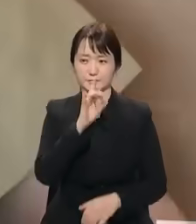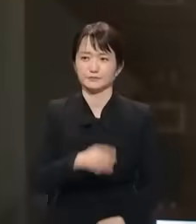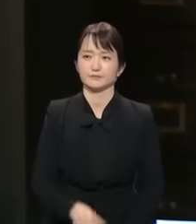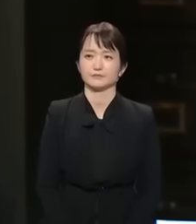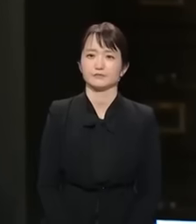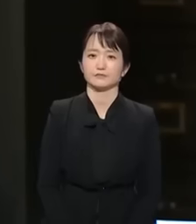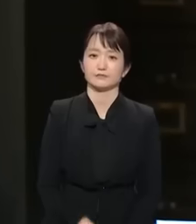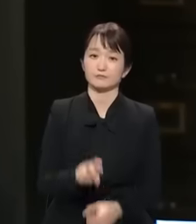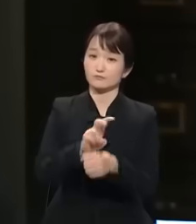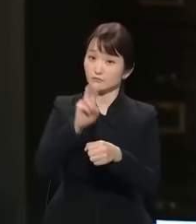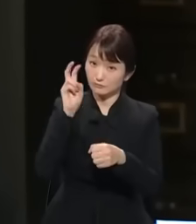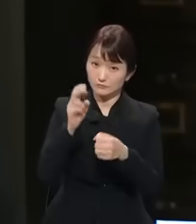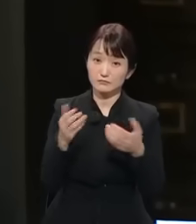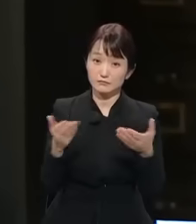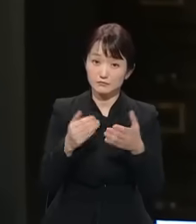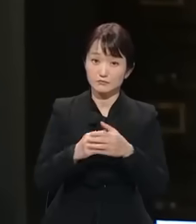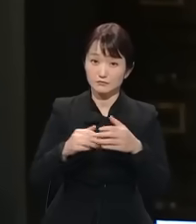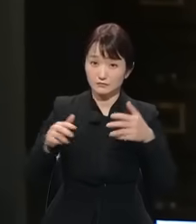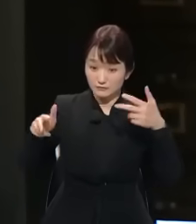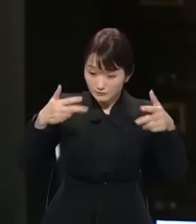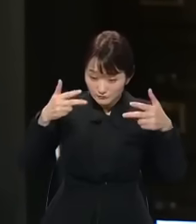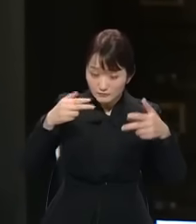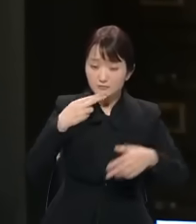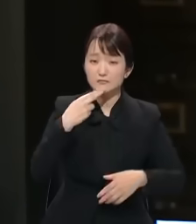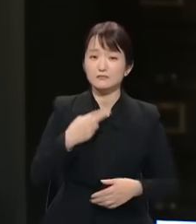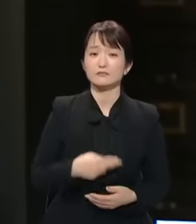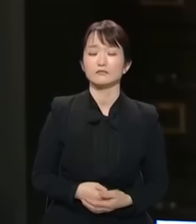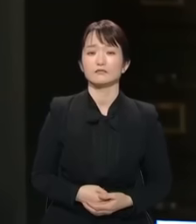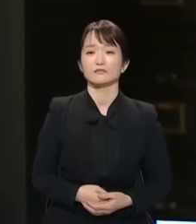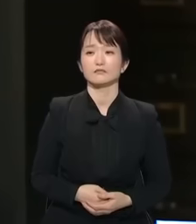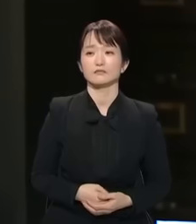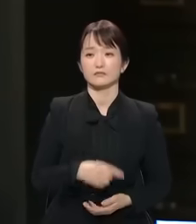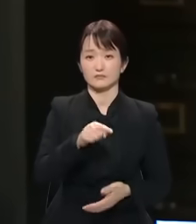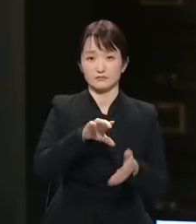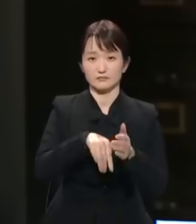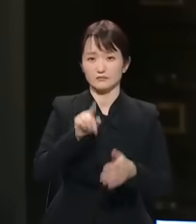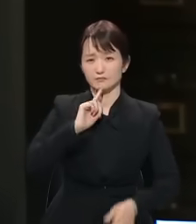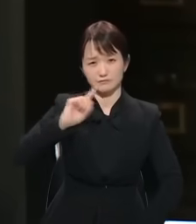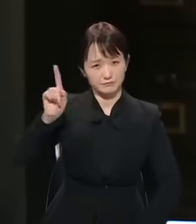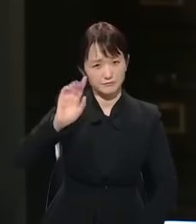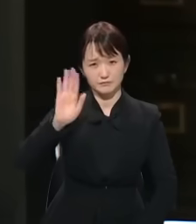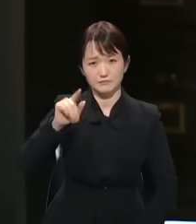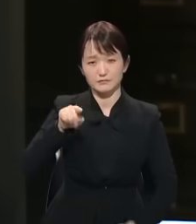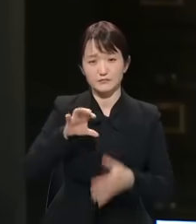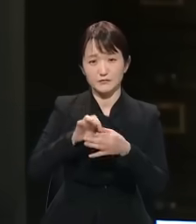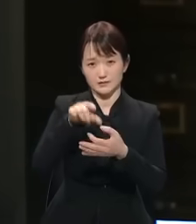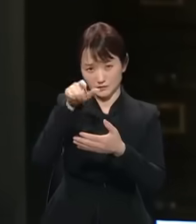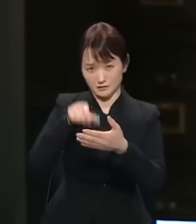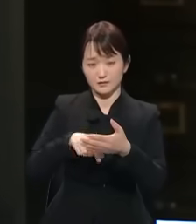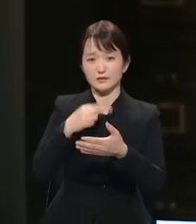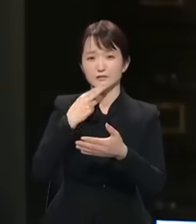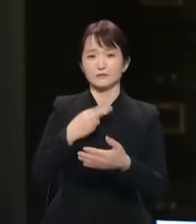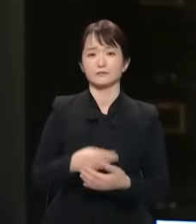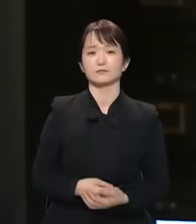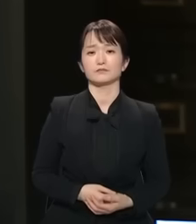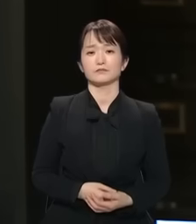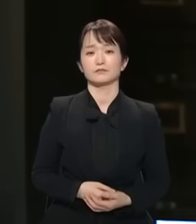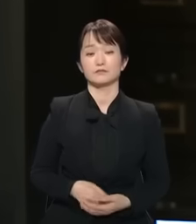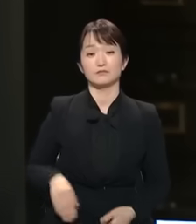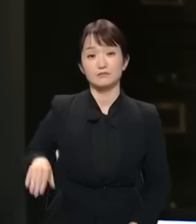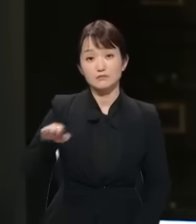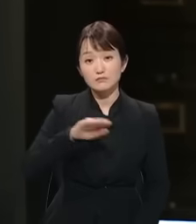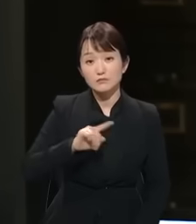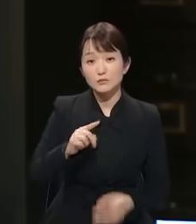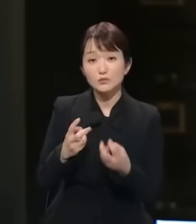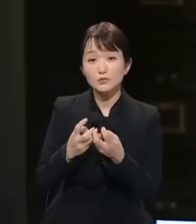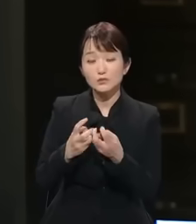무려 20년 전 일입니다. CCTV가 남아있을 리도 없고 그때 당시 뭐 신고도 하지 않았기 때문에 관련 기록이 없는 상황인데요. 자, 저희가 어떻게